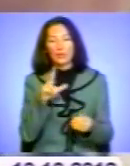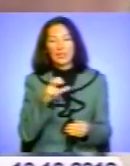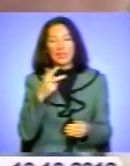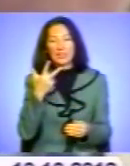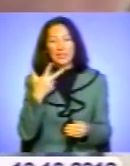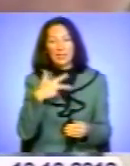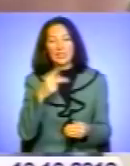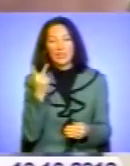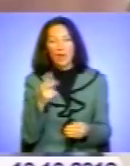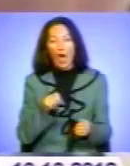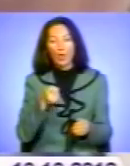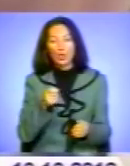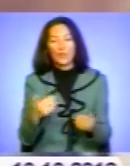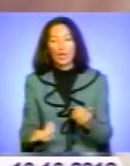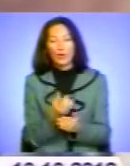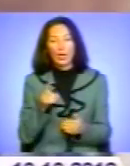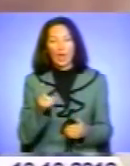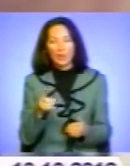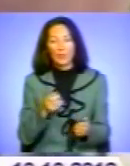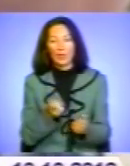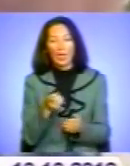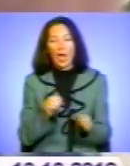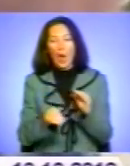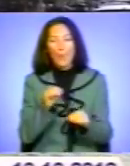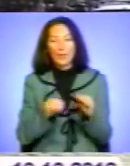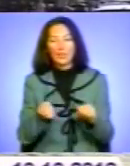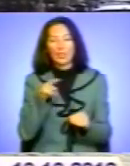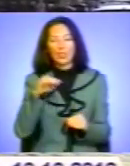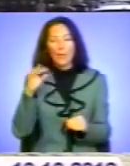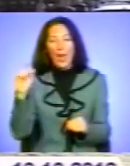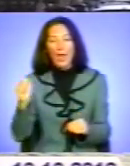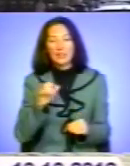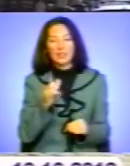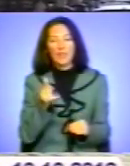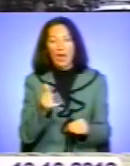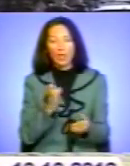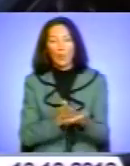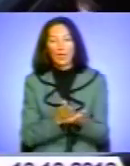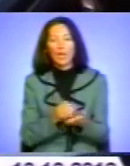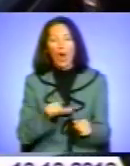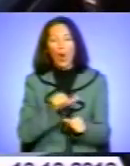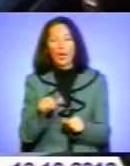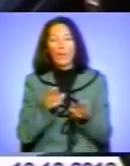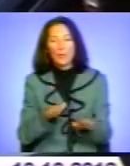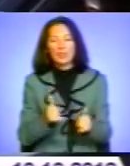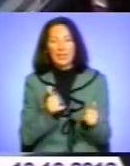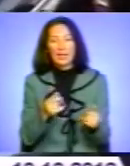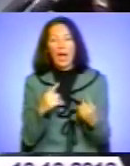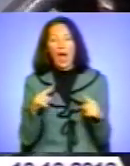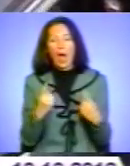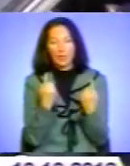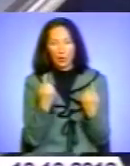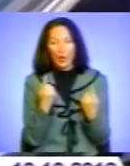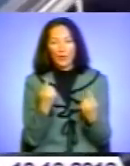новеньких патрульних машин правоохоронцям. Автівки обладнані GPS-навігаторами, а в салонах є спеціальне окреме місце для затриманого. Прем'єру машини сподобались, каже,